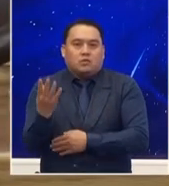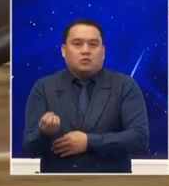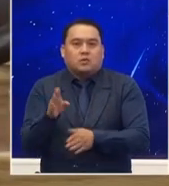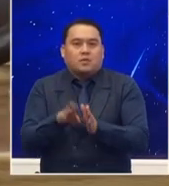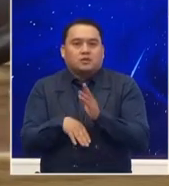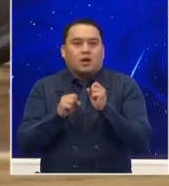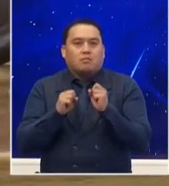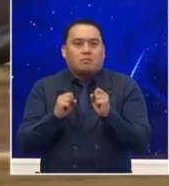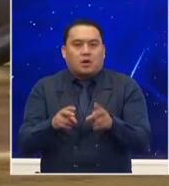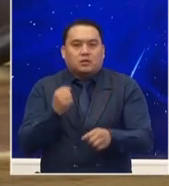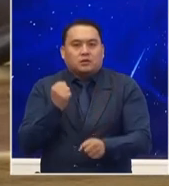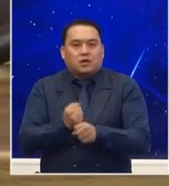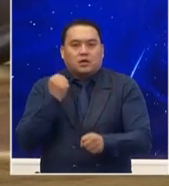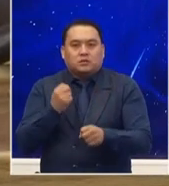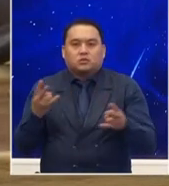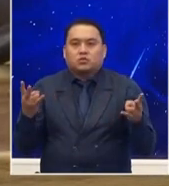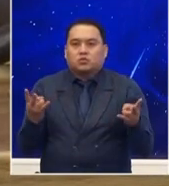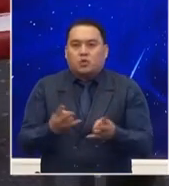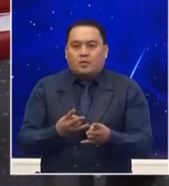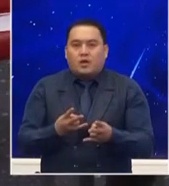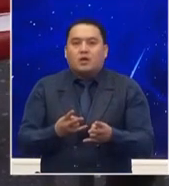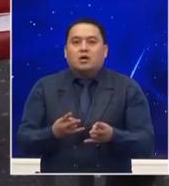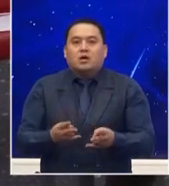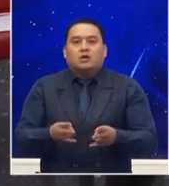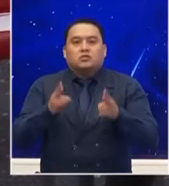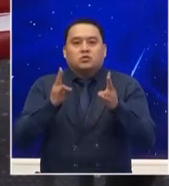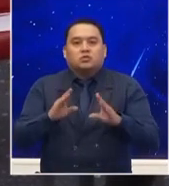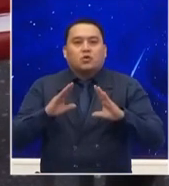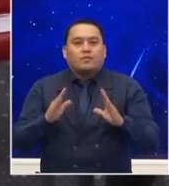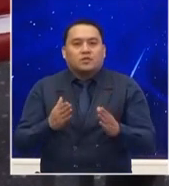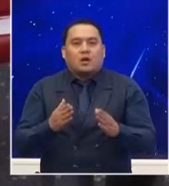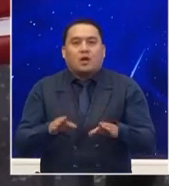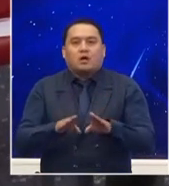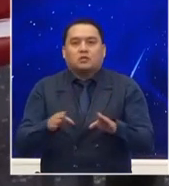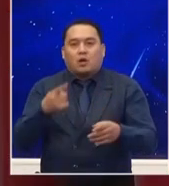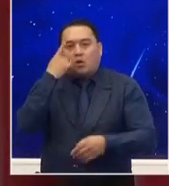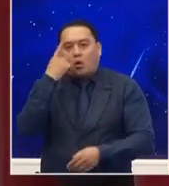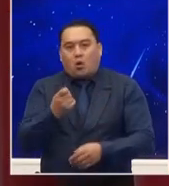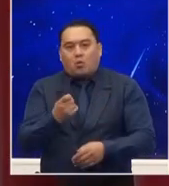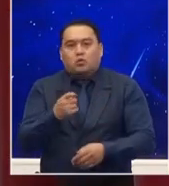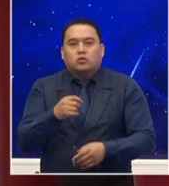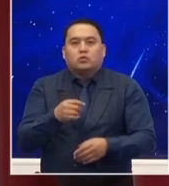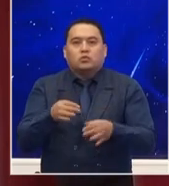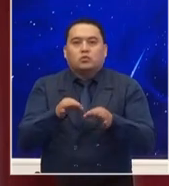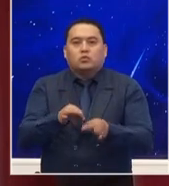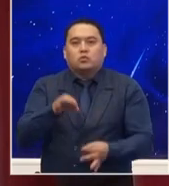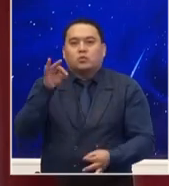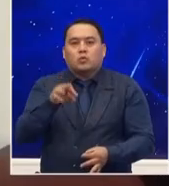қауіпсіздік ережелерін қатаң сақтауға шақырды. Төтенше жағдай қызметіндегілер тағы бір ескертер: қауіп жұқа